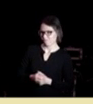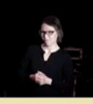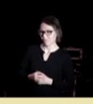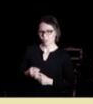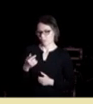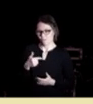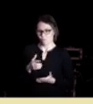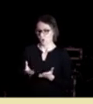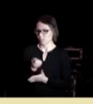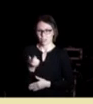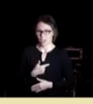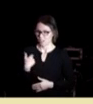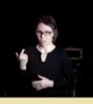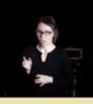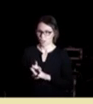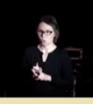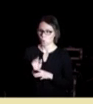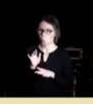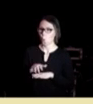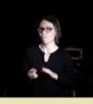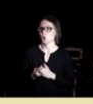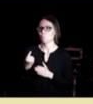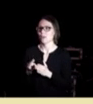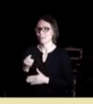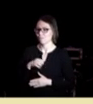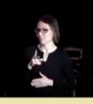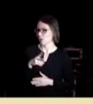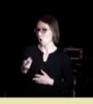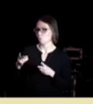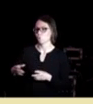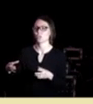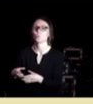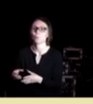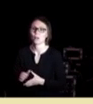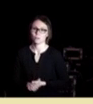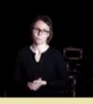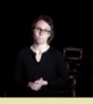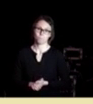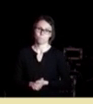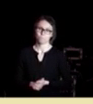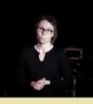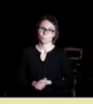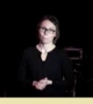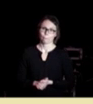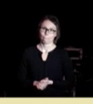neppe akseptert en sånn overhyppighet hvis det var en annen brukergruppe.